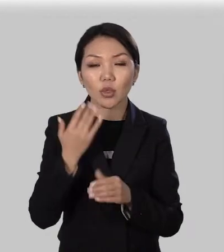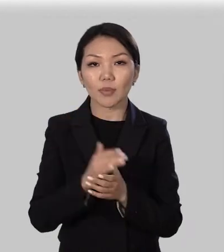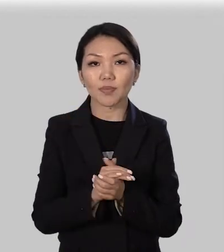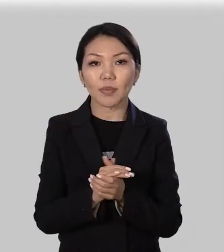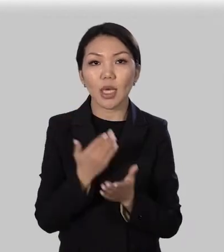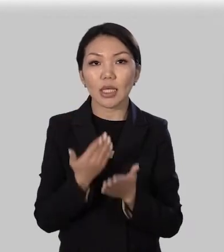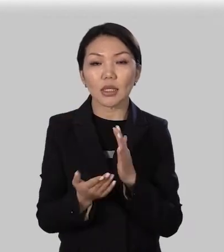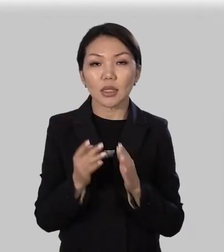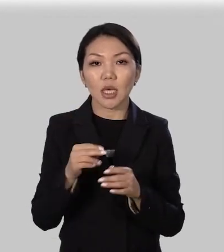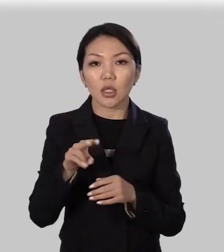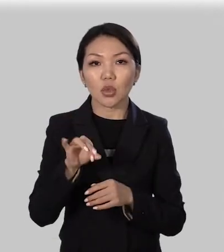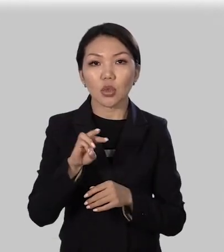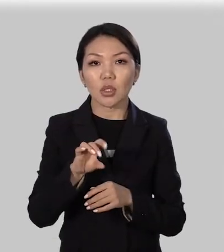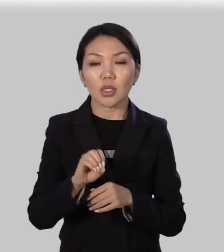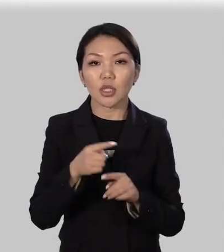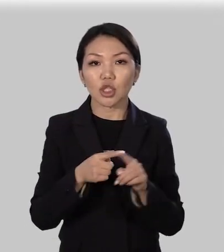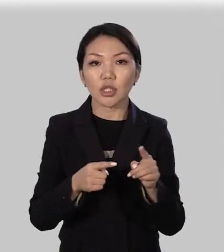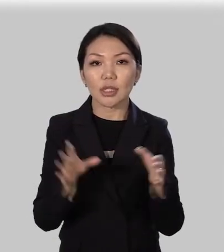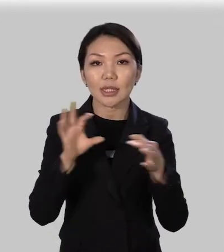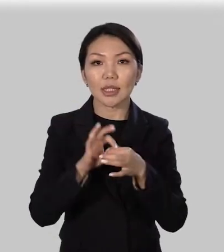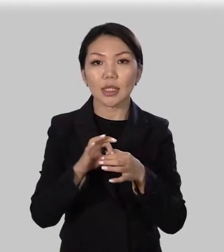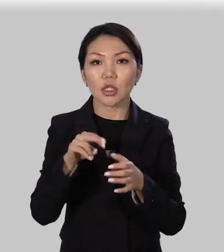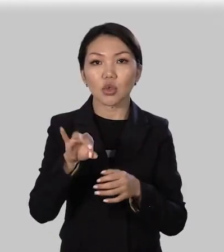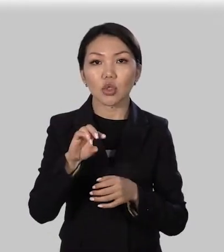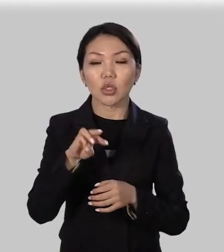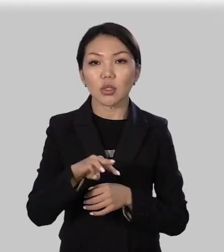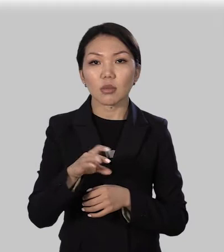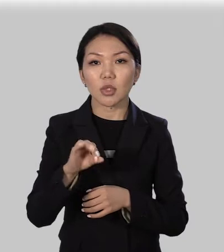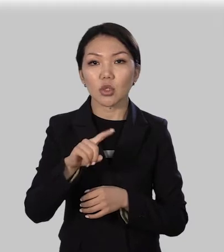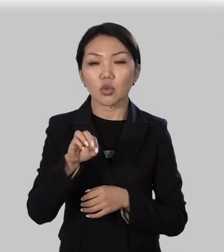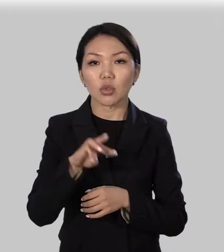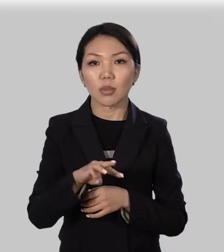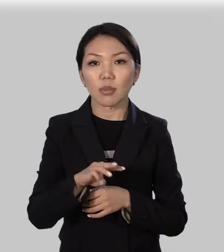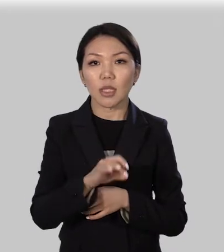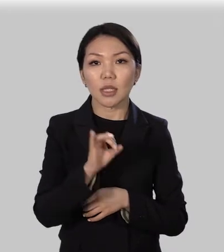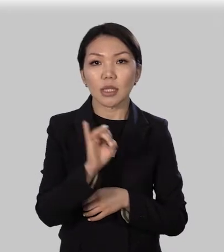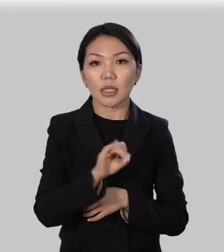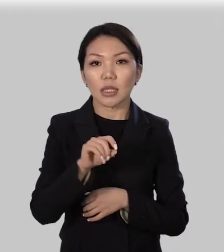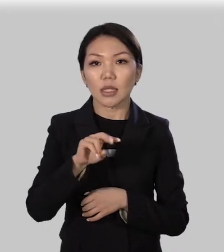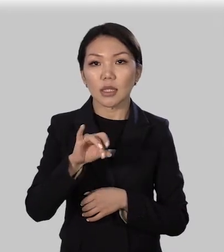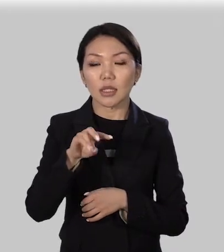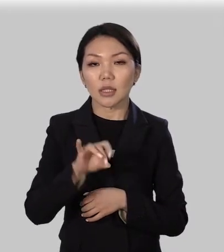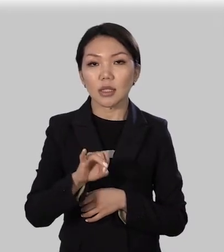Если однородные части соединены одиночным союзом «и», «или», «либо».